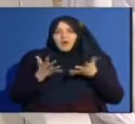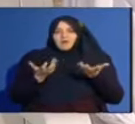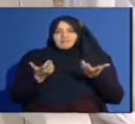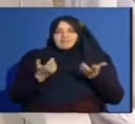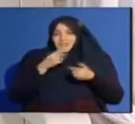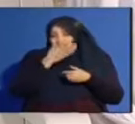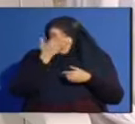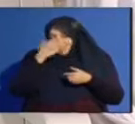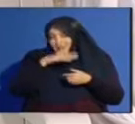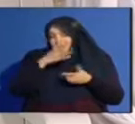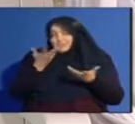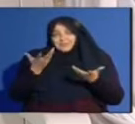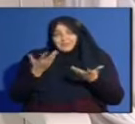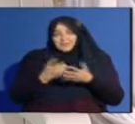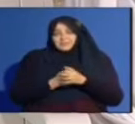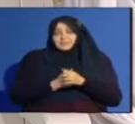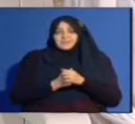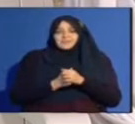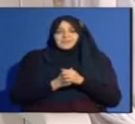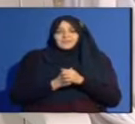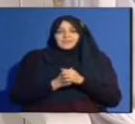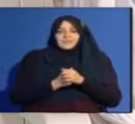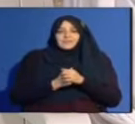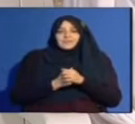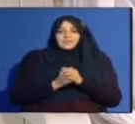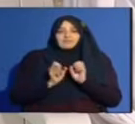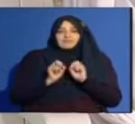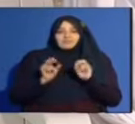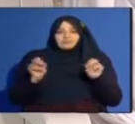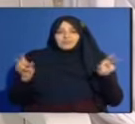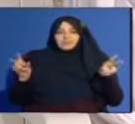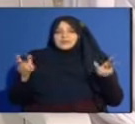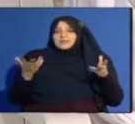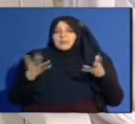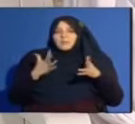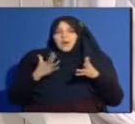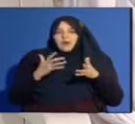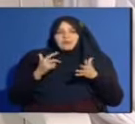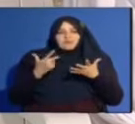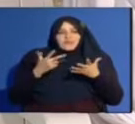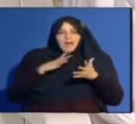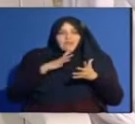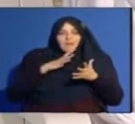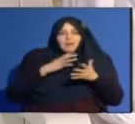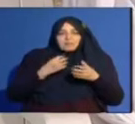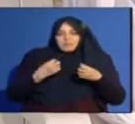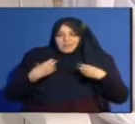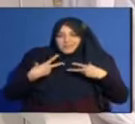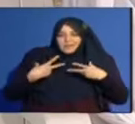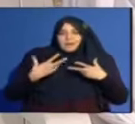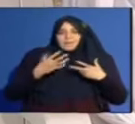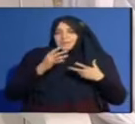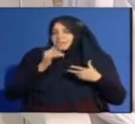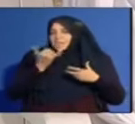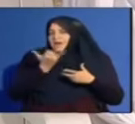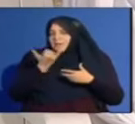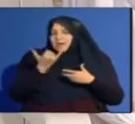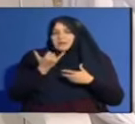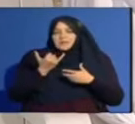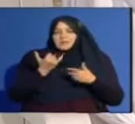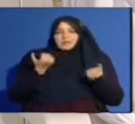لأسباب معلومة. فهذا الوباء الذي زلزل المجتمعات وزلزل